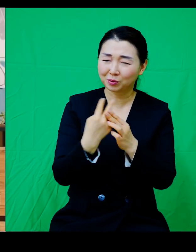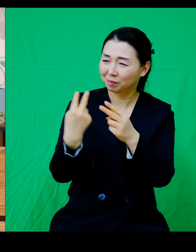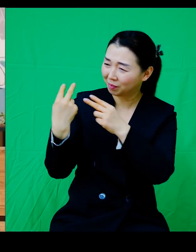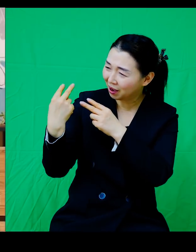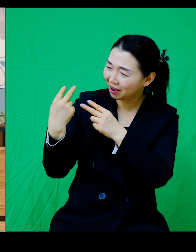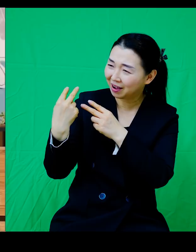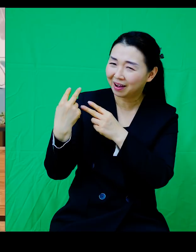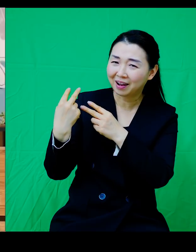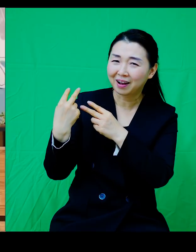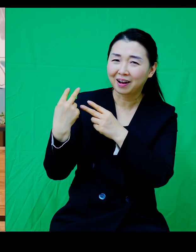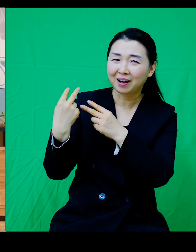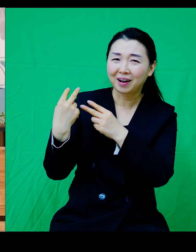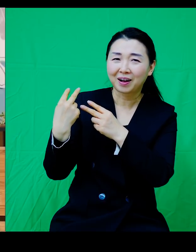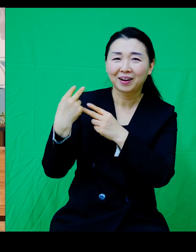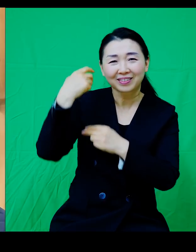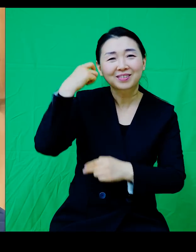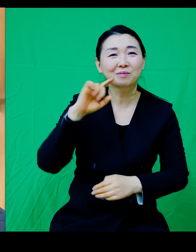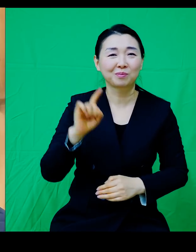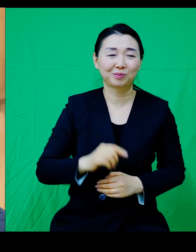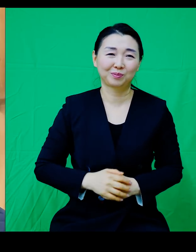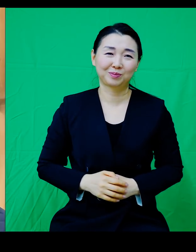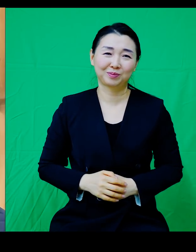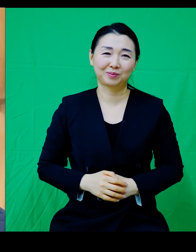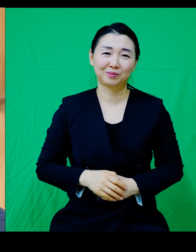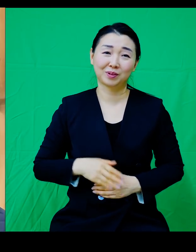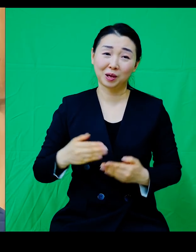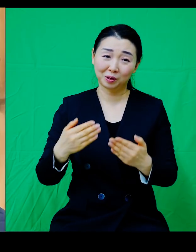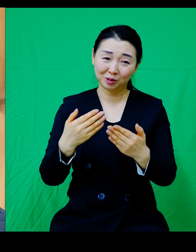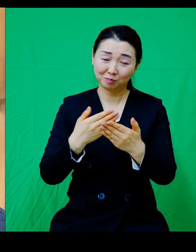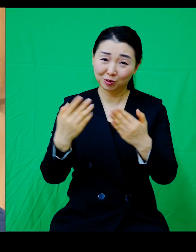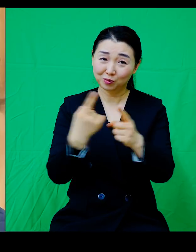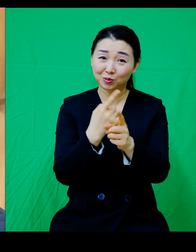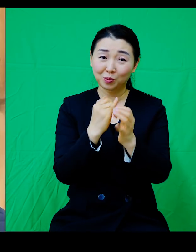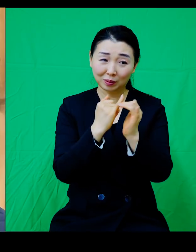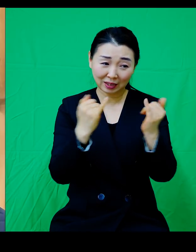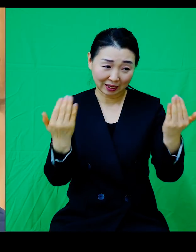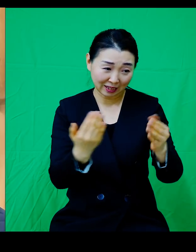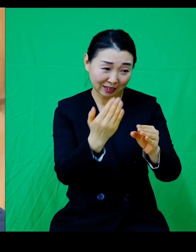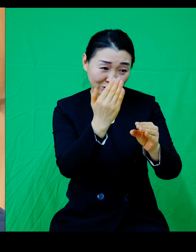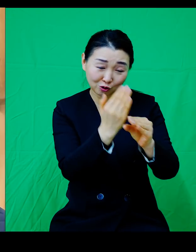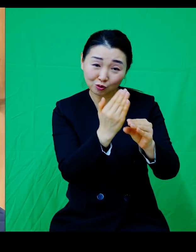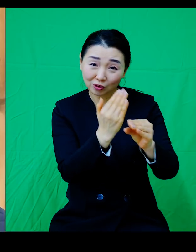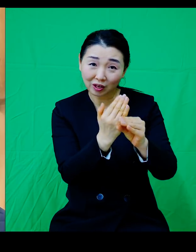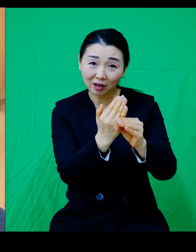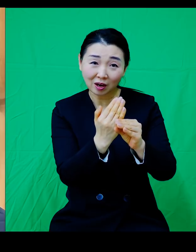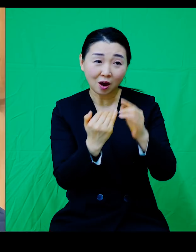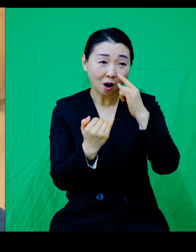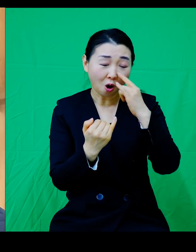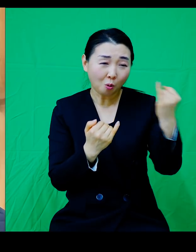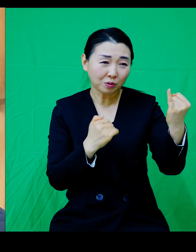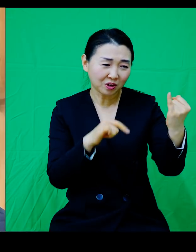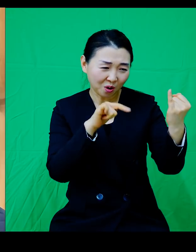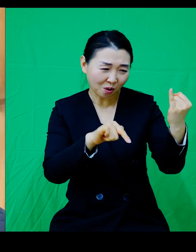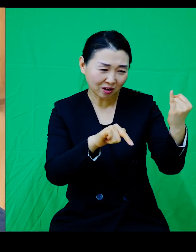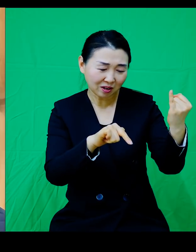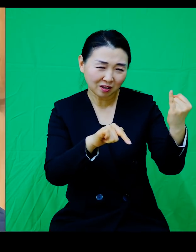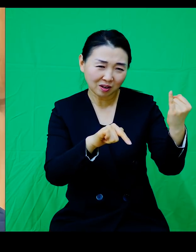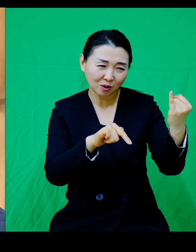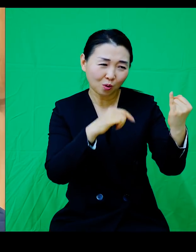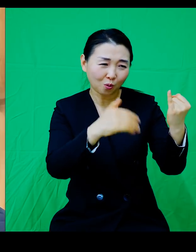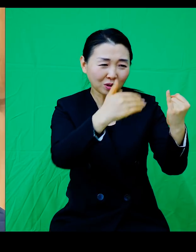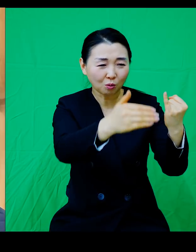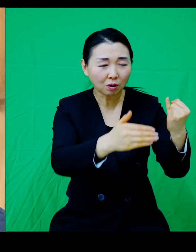다 되돌아보면서 어떠셨어요? 제가 이제 치료사로 있을 때는 어머님들이 어떤 경로로 해서